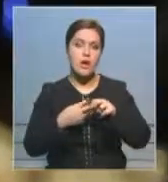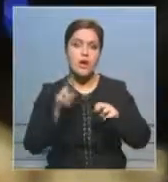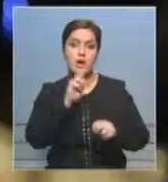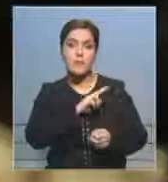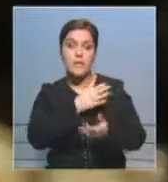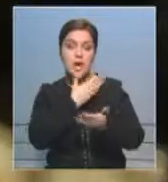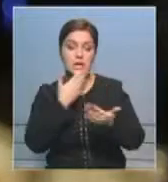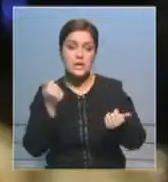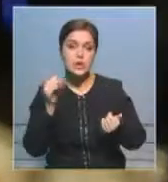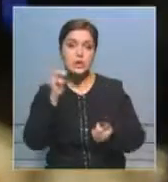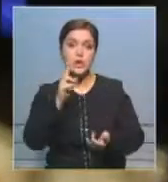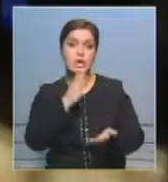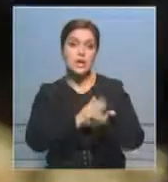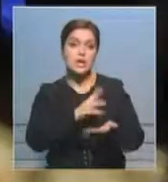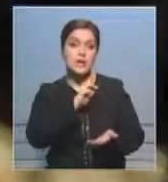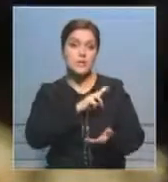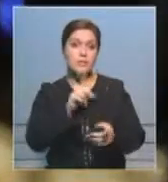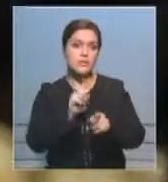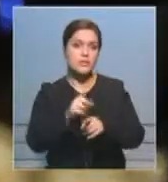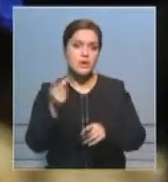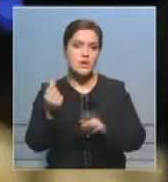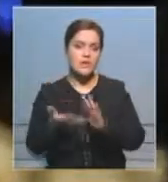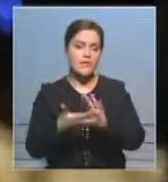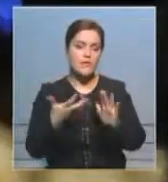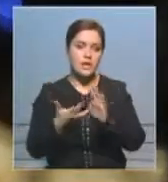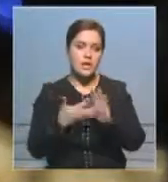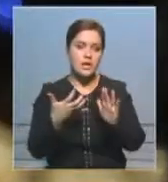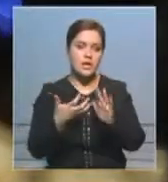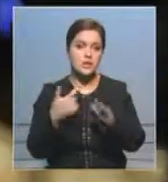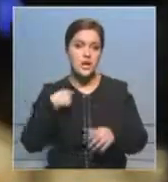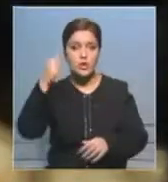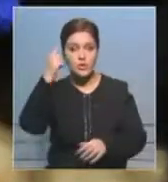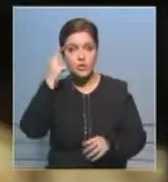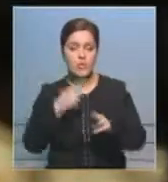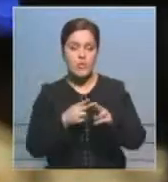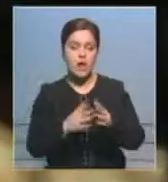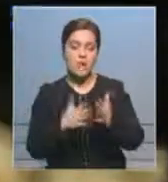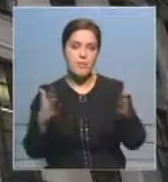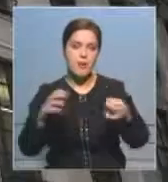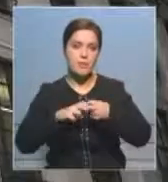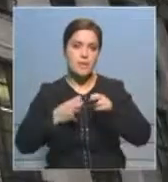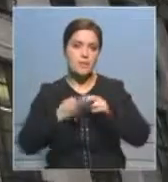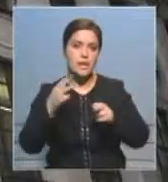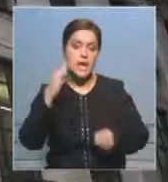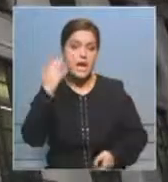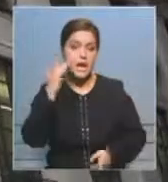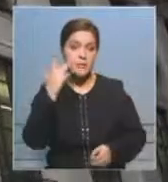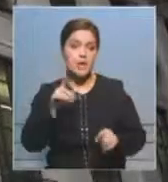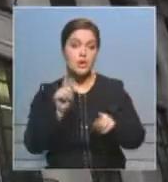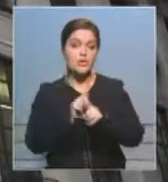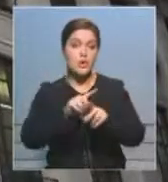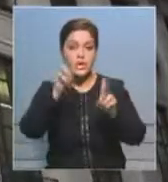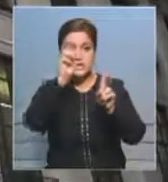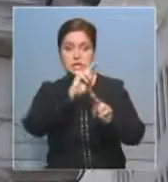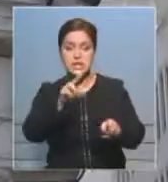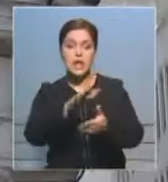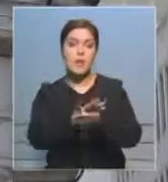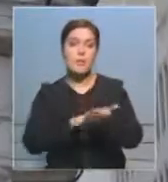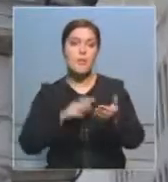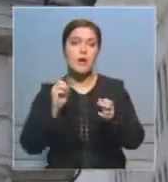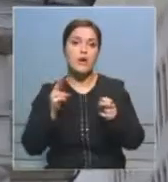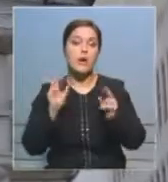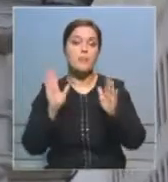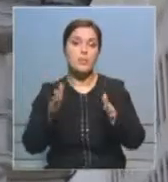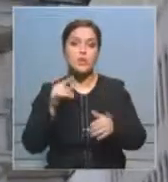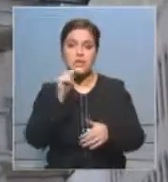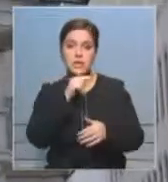а те то что имеет работы и емс овну не хватает я думаю это большая проблема для америки неопределенность путей дальнейшего экономического развития